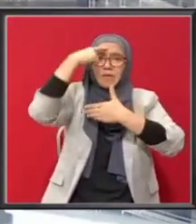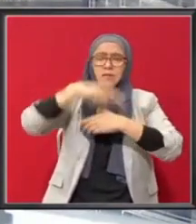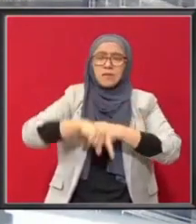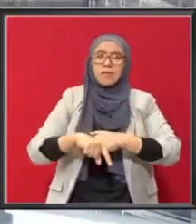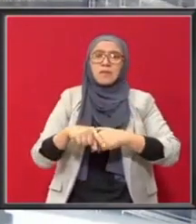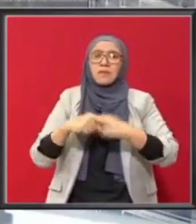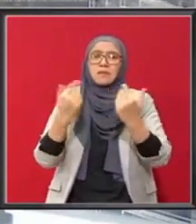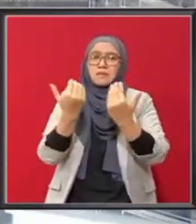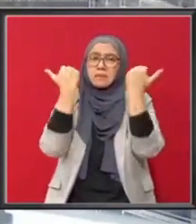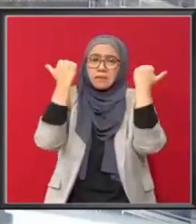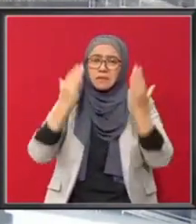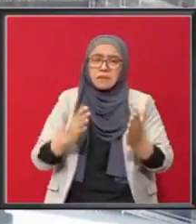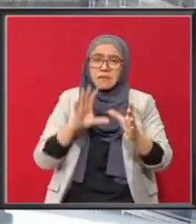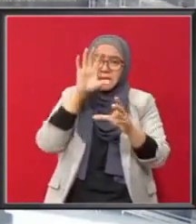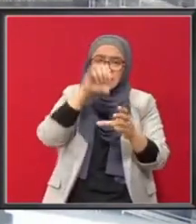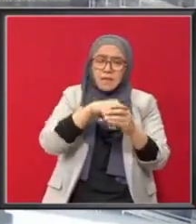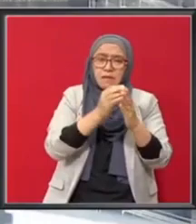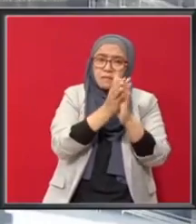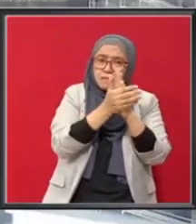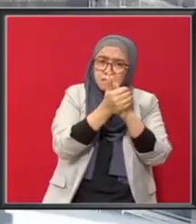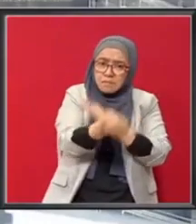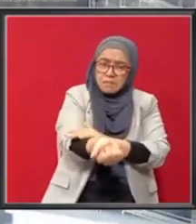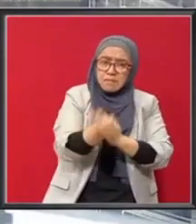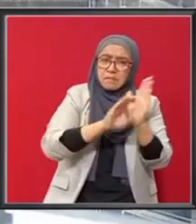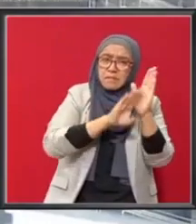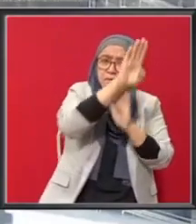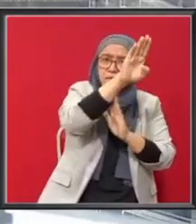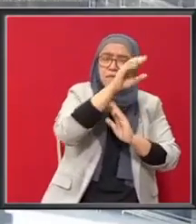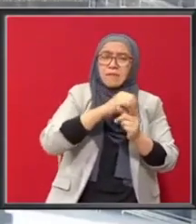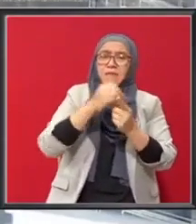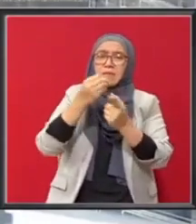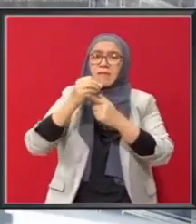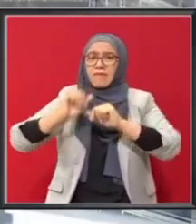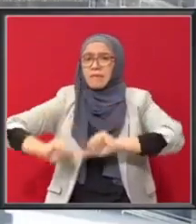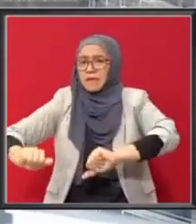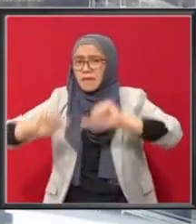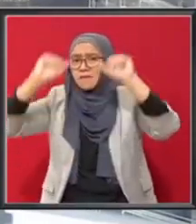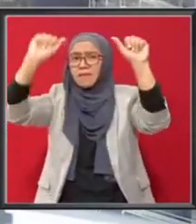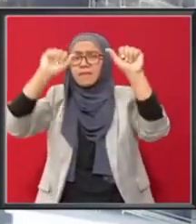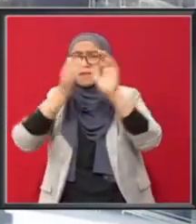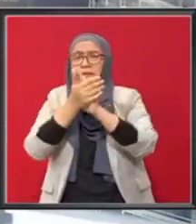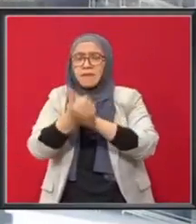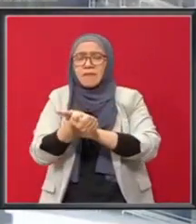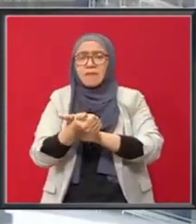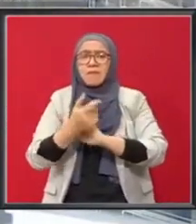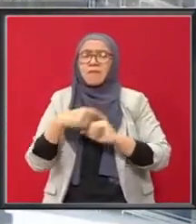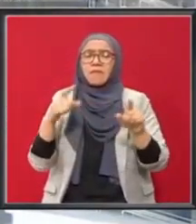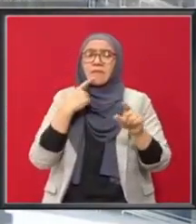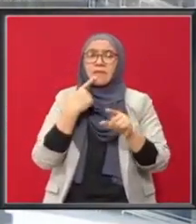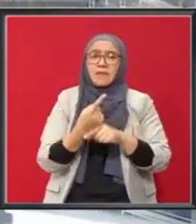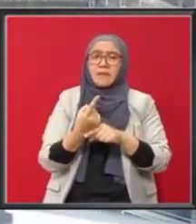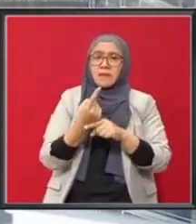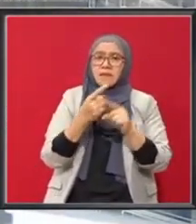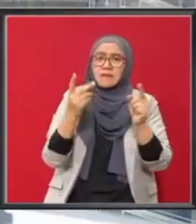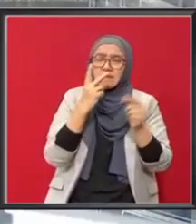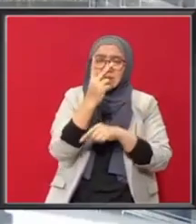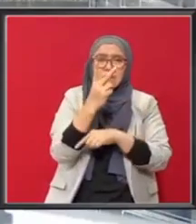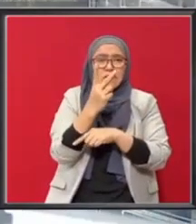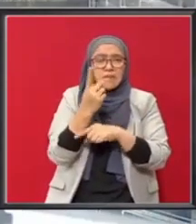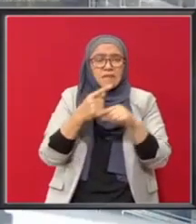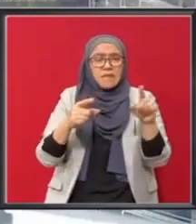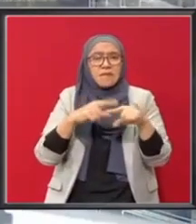melibatkan upskilling dari sekeliling adalah penting jadi kelulusan yang kita tengok kepada gara2 graduan untuk memberi